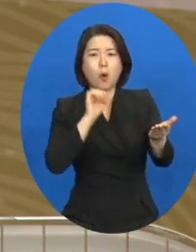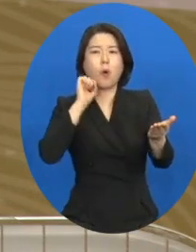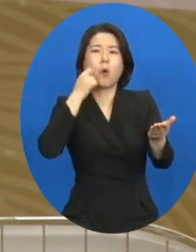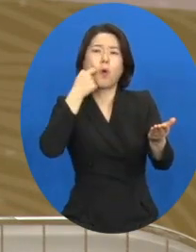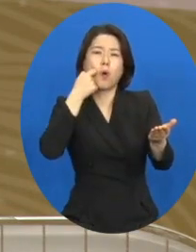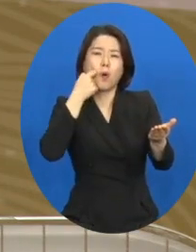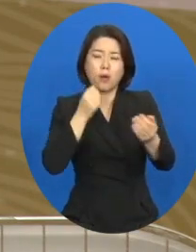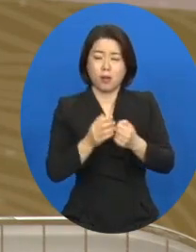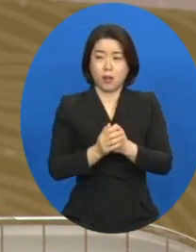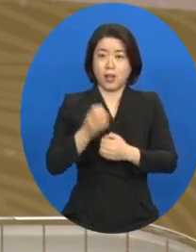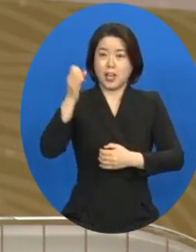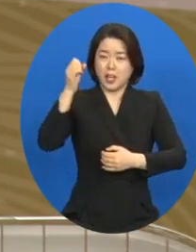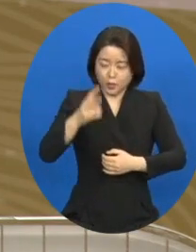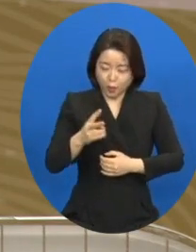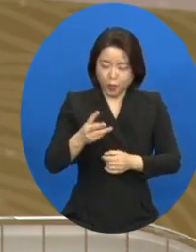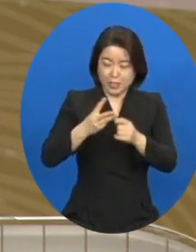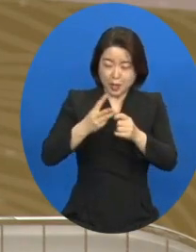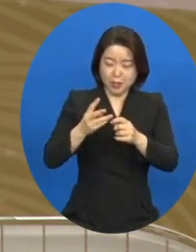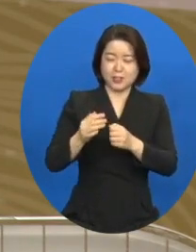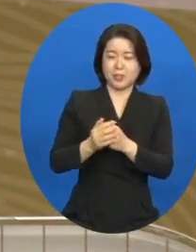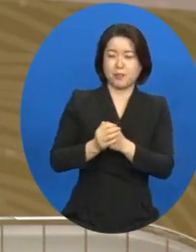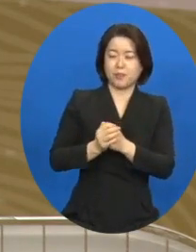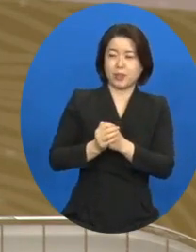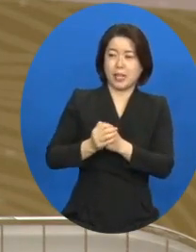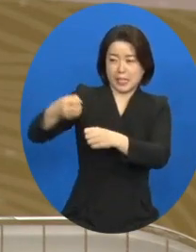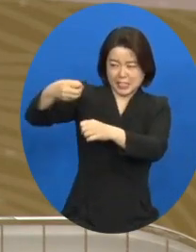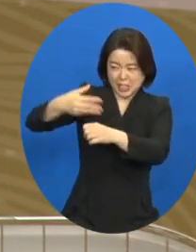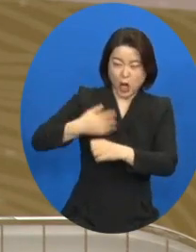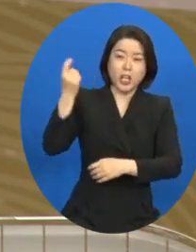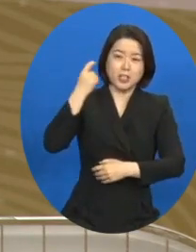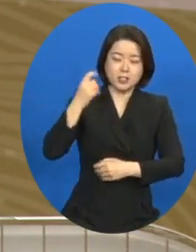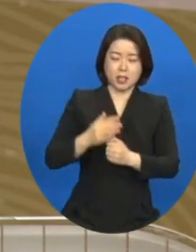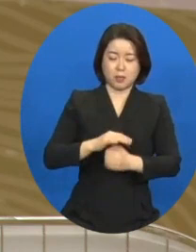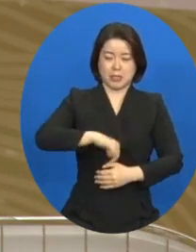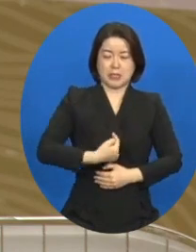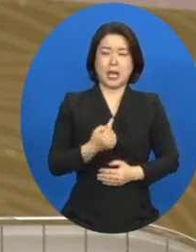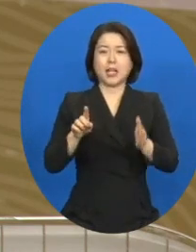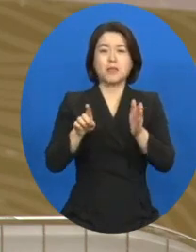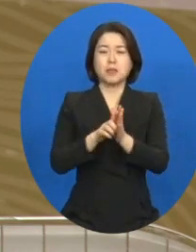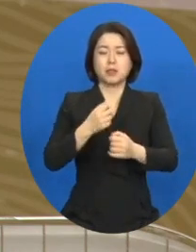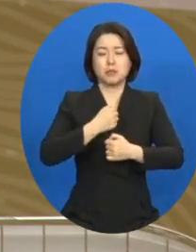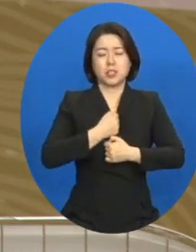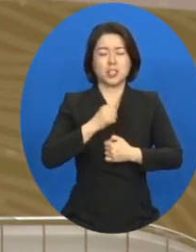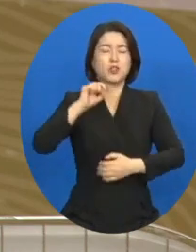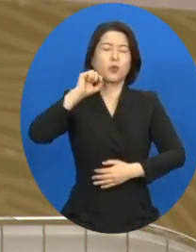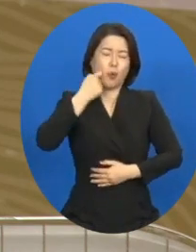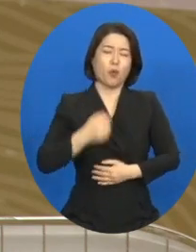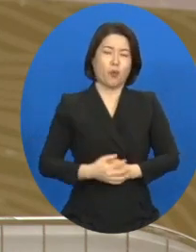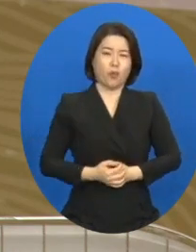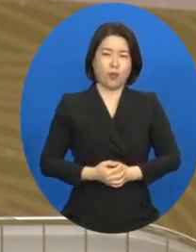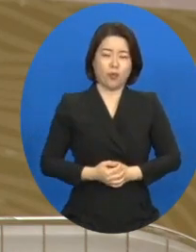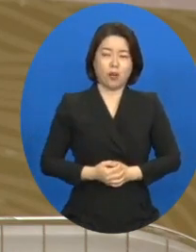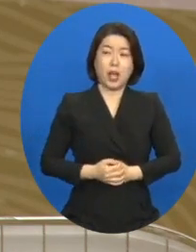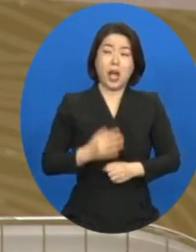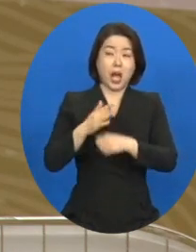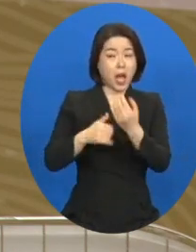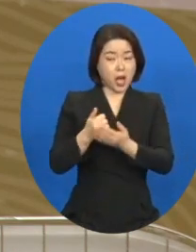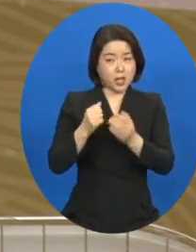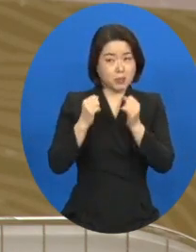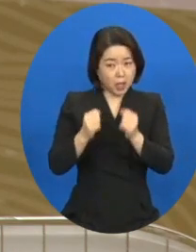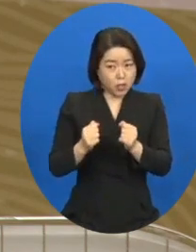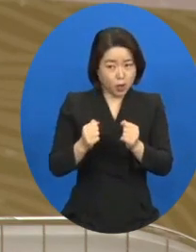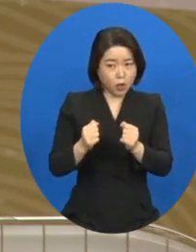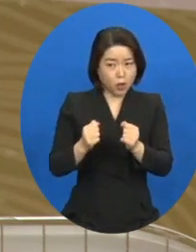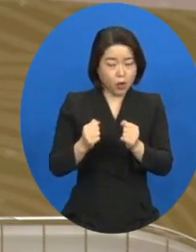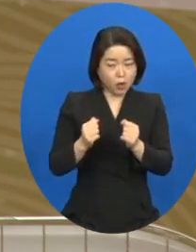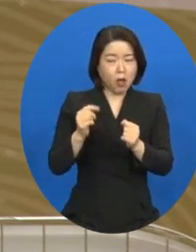전해들은 사람은 자기 믿음도 제대로 못 지켜요. 아, 하나님은 계시되더라. 그런데 조금만 어려움이